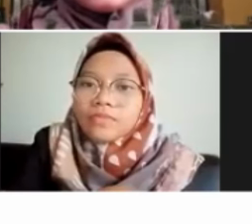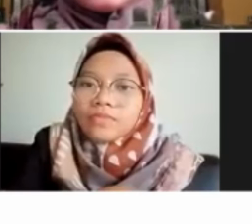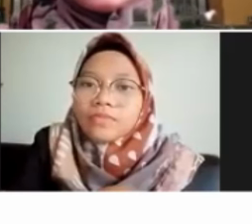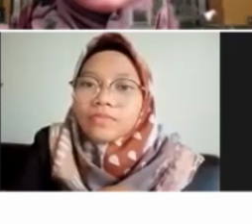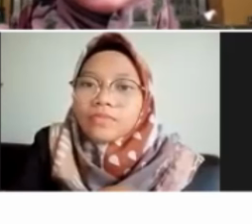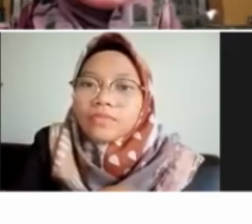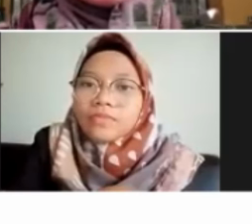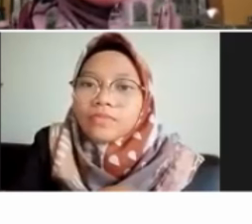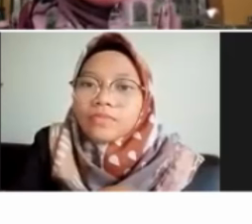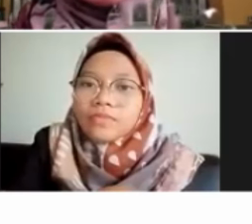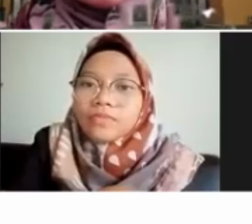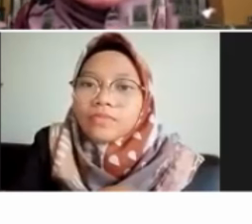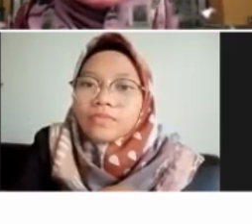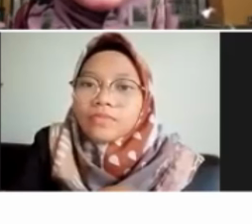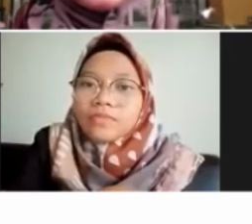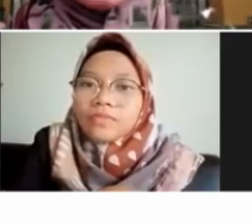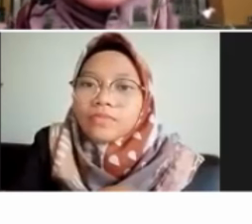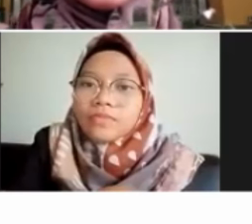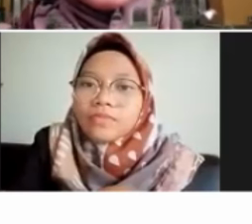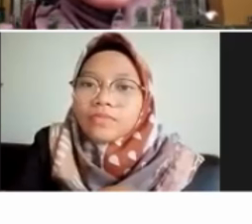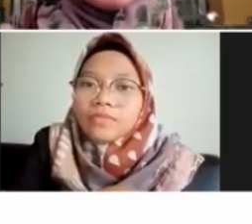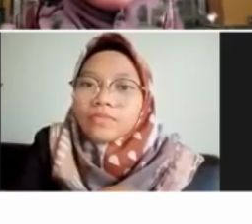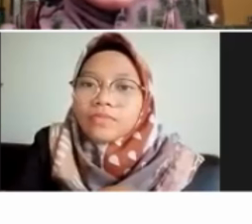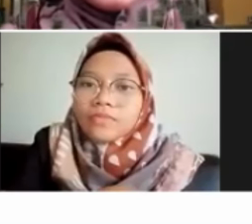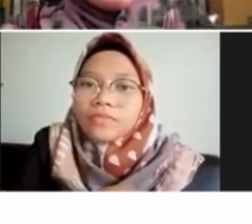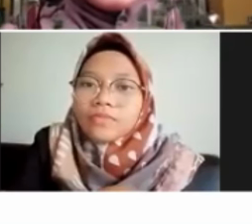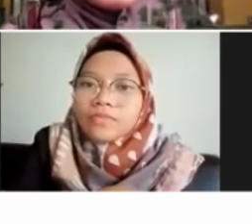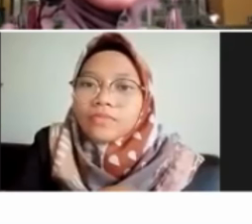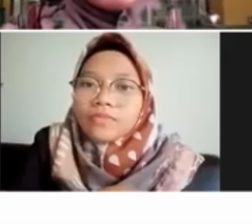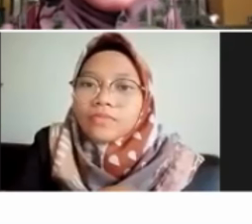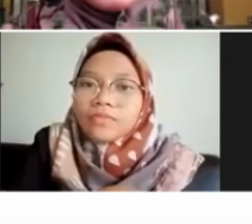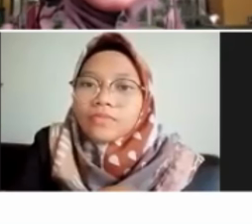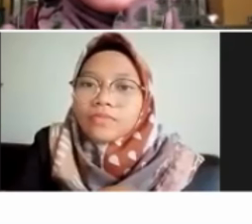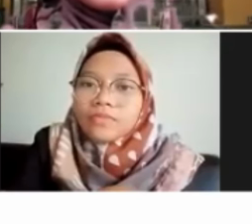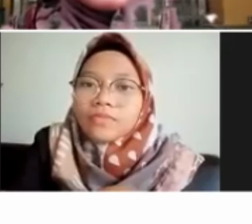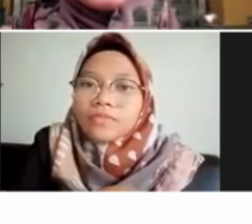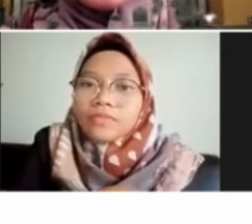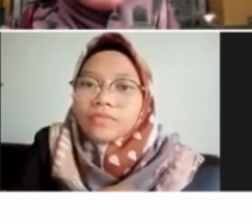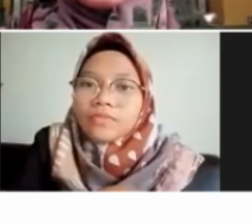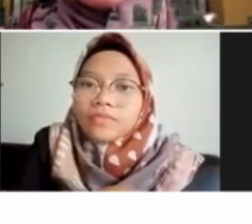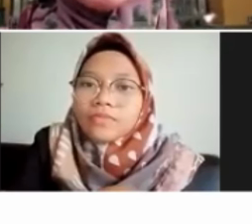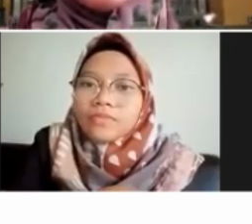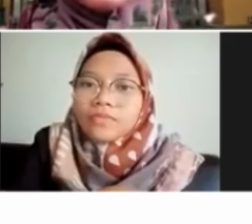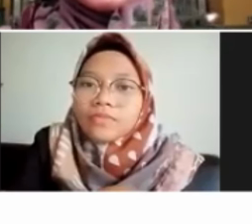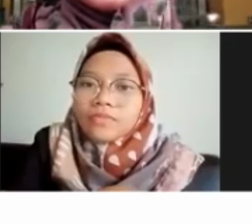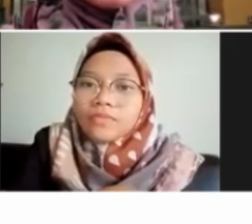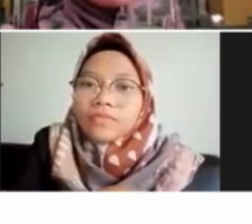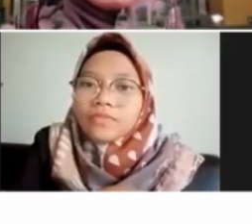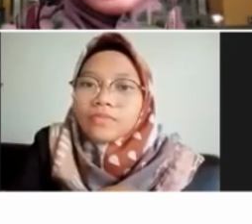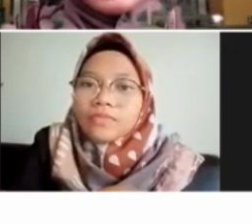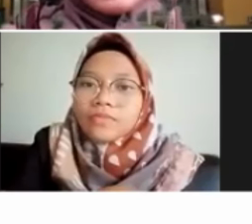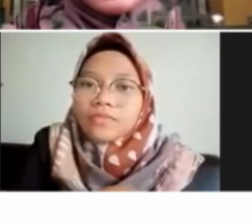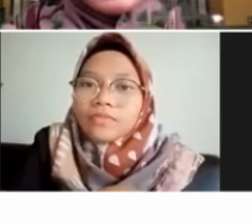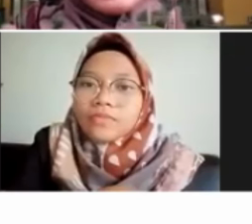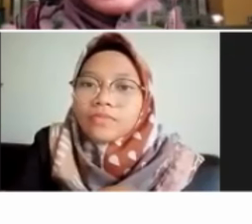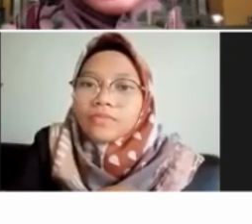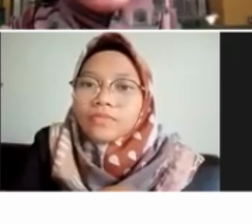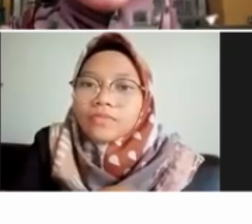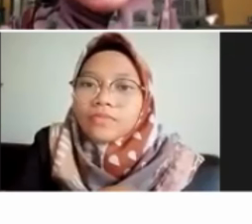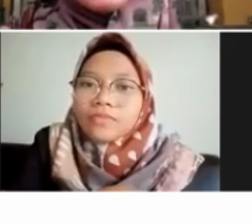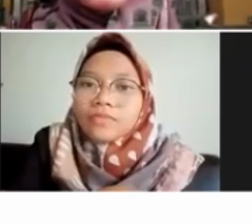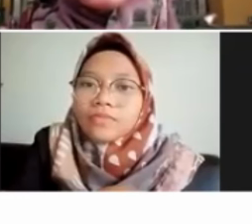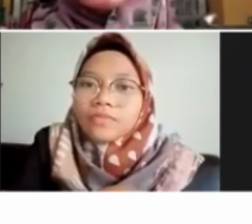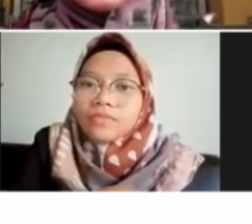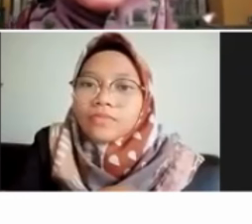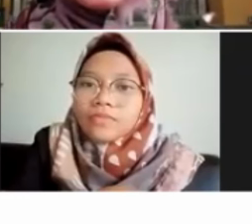berat. Namun jika individu yang terinfeksi berinteraksi dengan individu yang sudah memiliki imunitas, maka